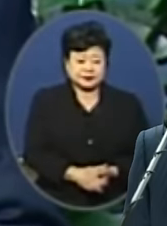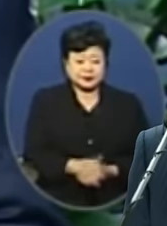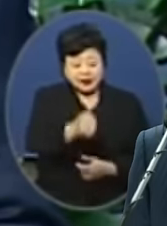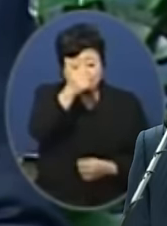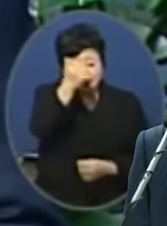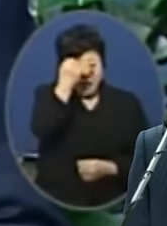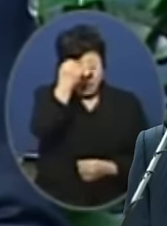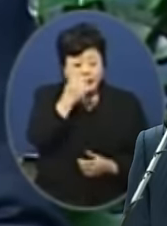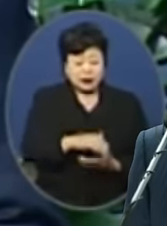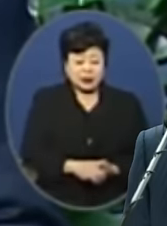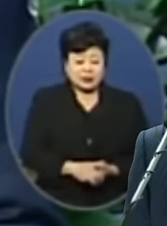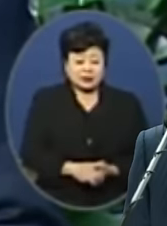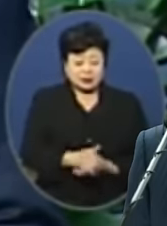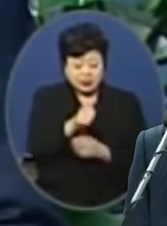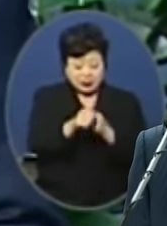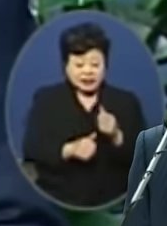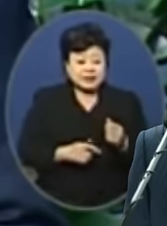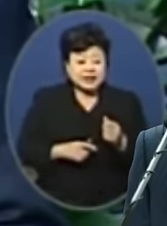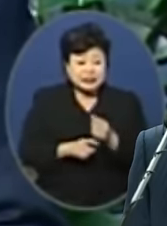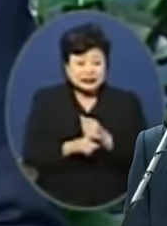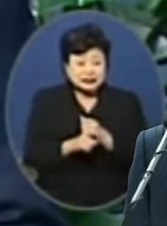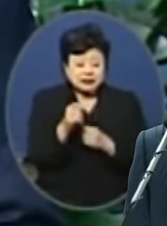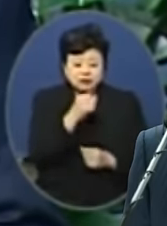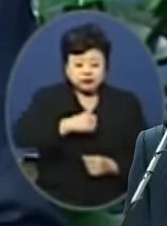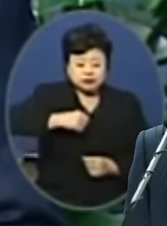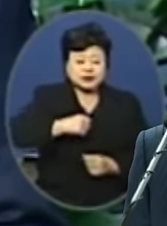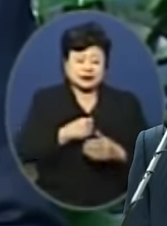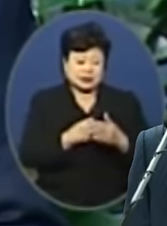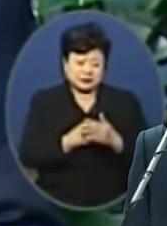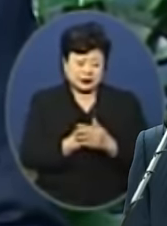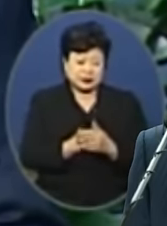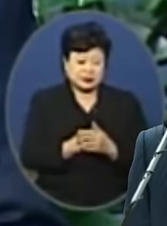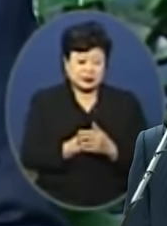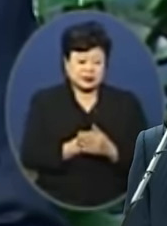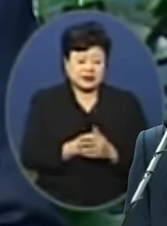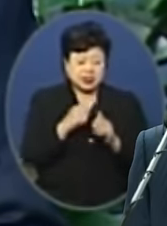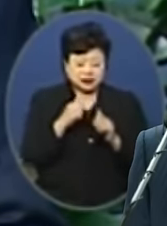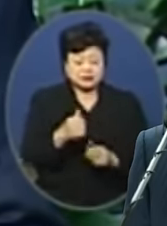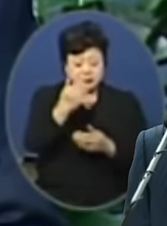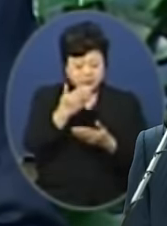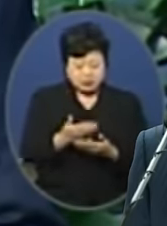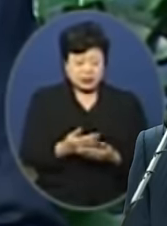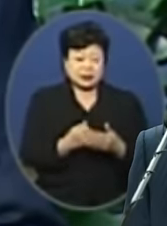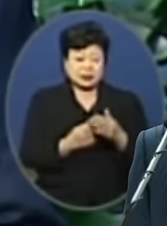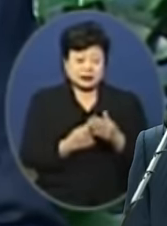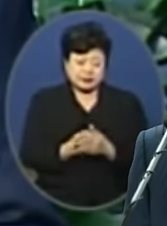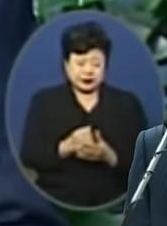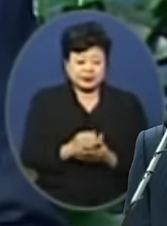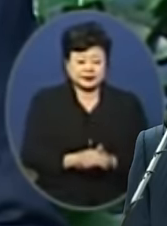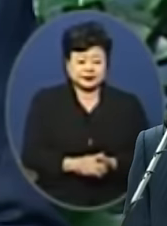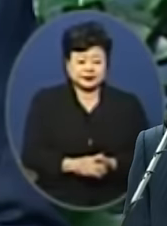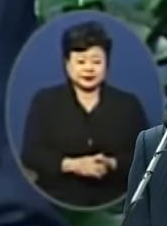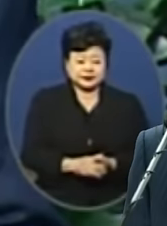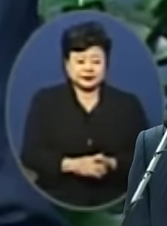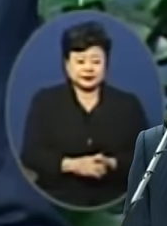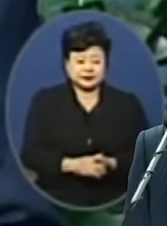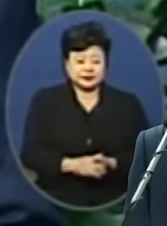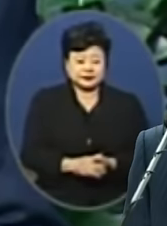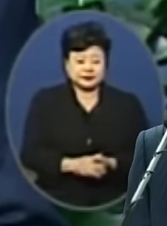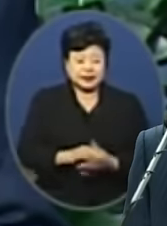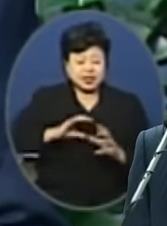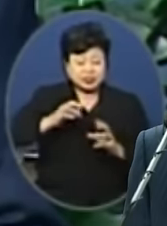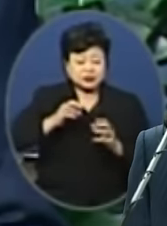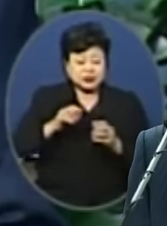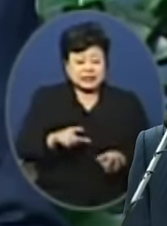아담과 하와가 하나님의 뜻을 거역하고 심판을 받았기 때문인 것입니다. 이 지구상에